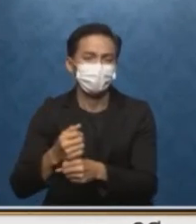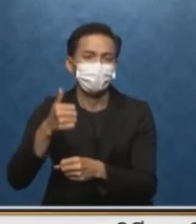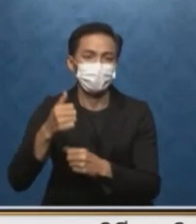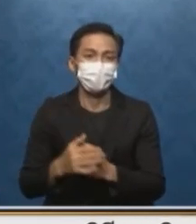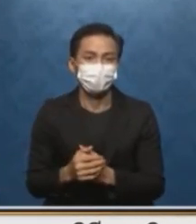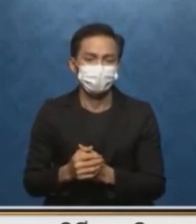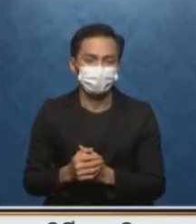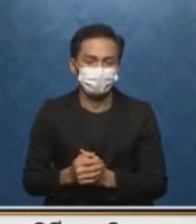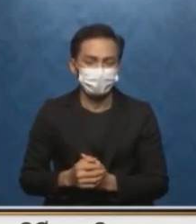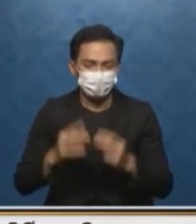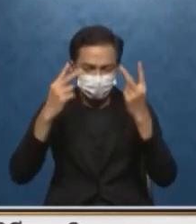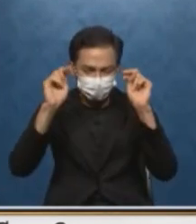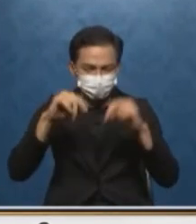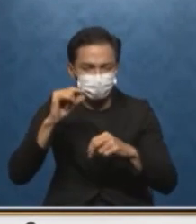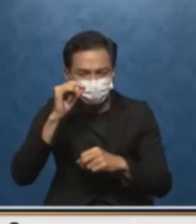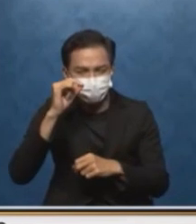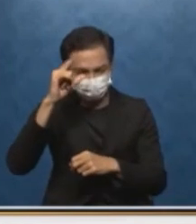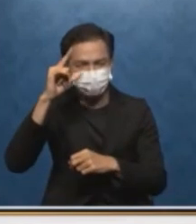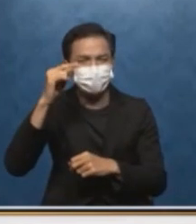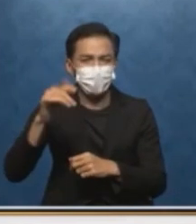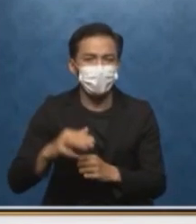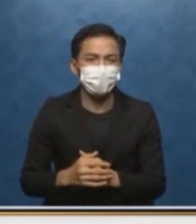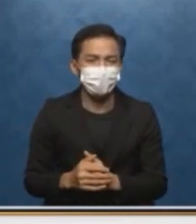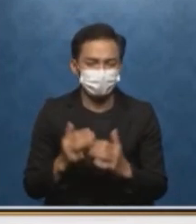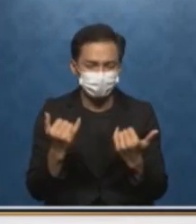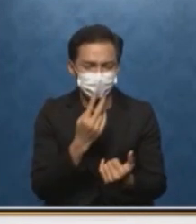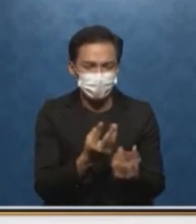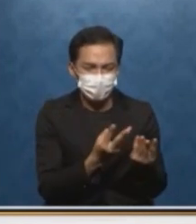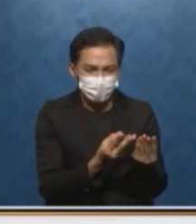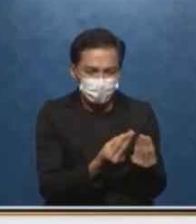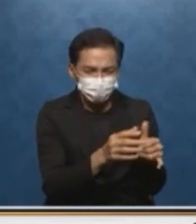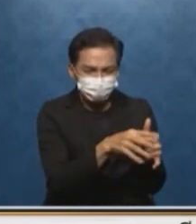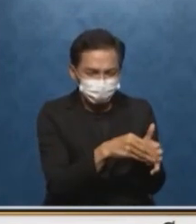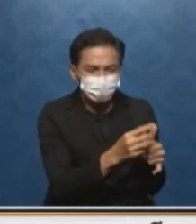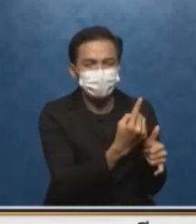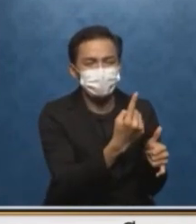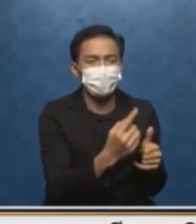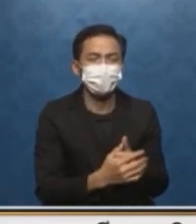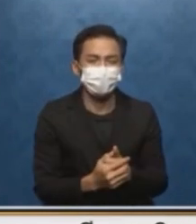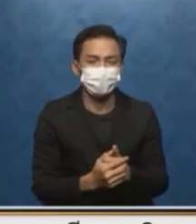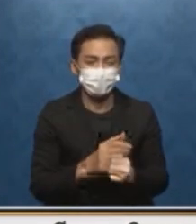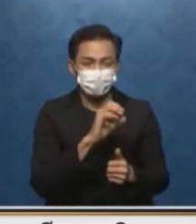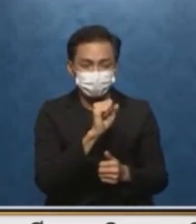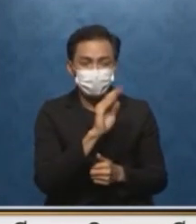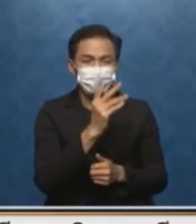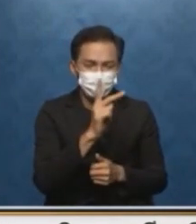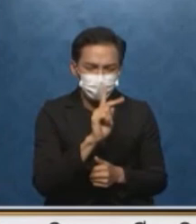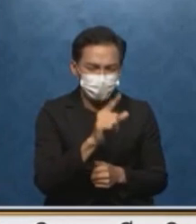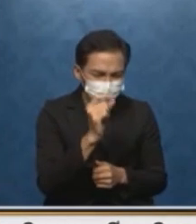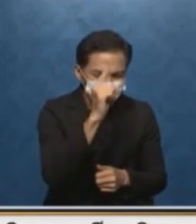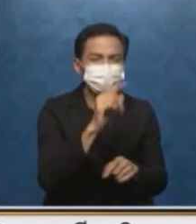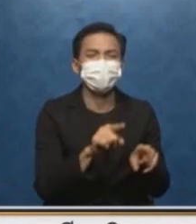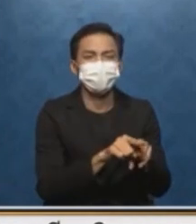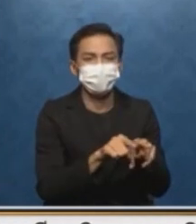ตื่นได้แล้วนะคะไม่ใช่อยู่แต่ในตัวเลขผู้ติดเชื้อในแต่ละวันสบคก็ต้องตื่นด้วยนะคะเพราะว่าม